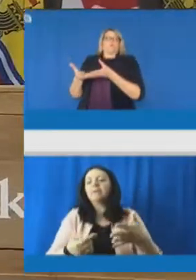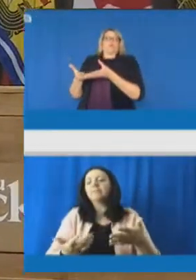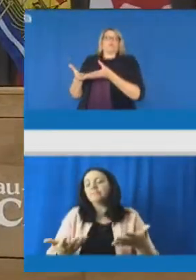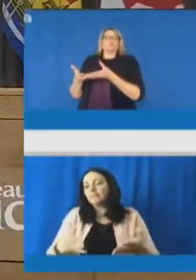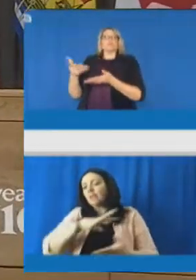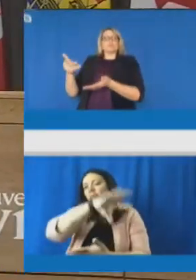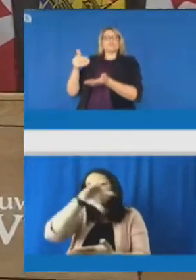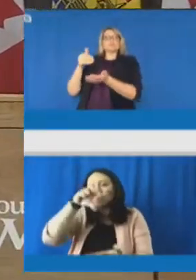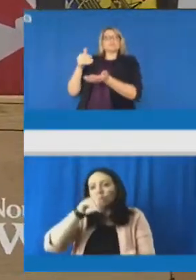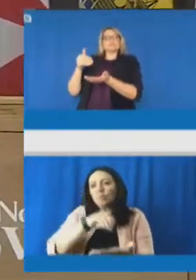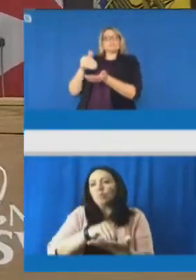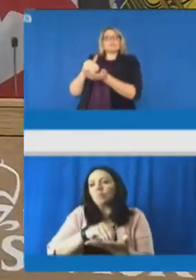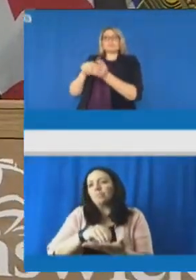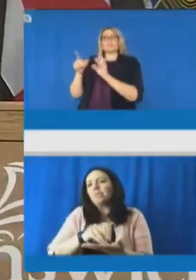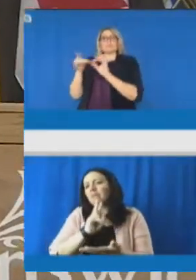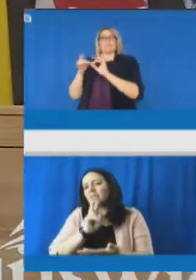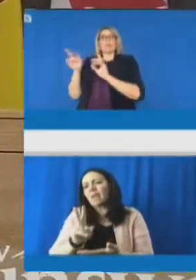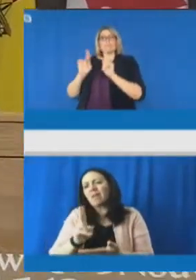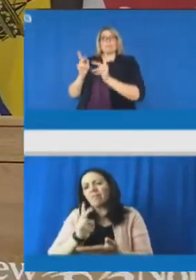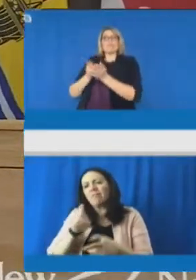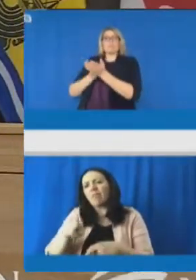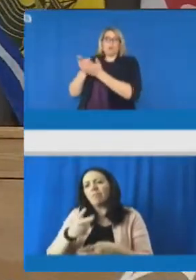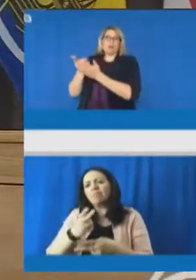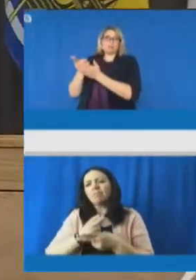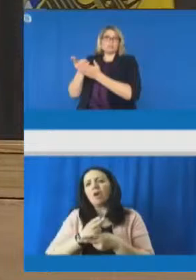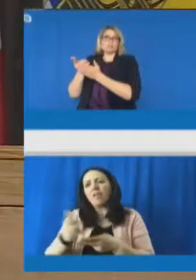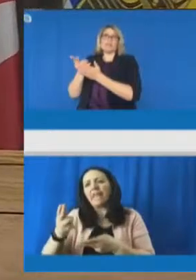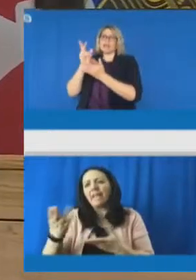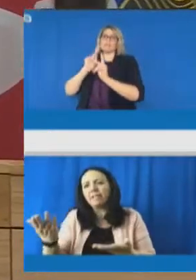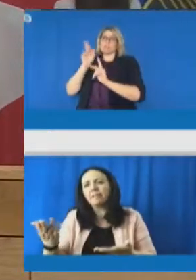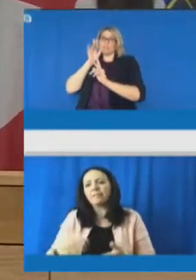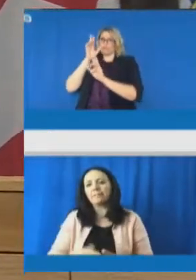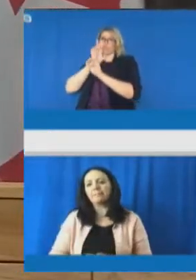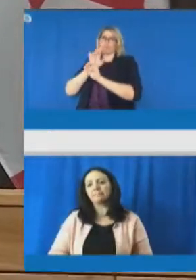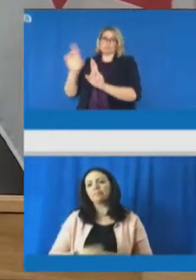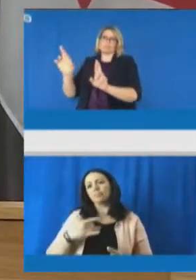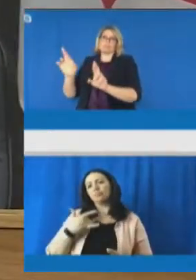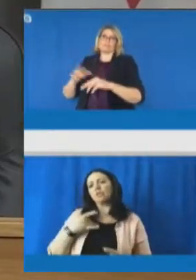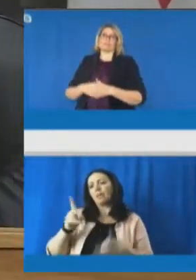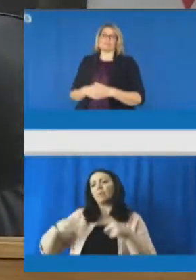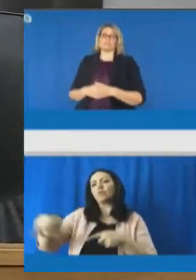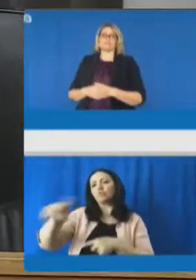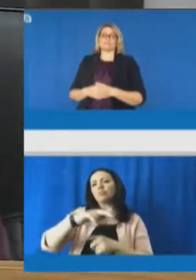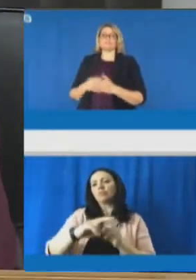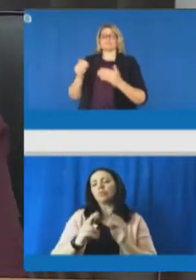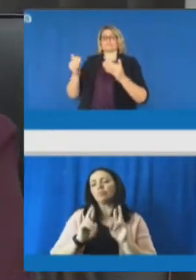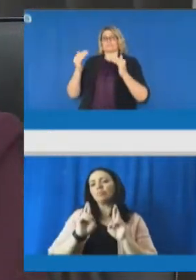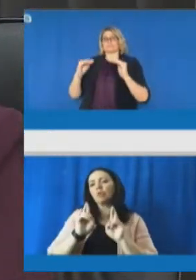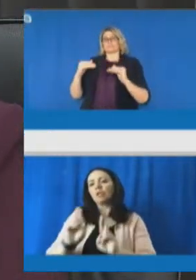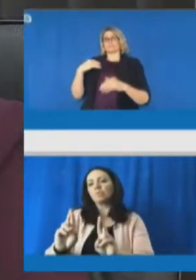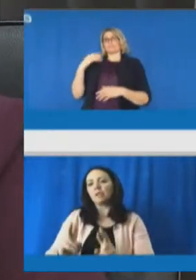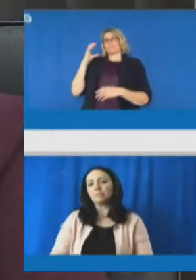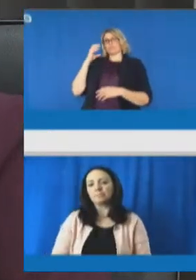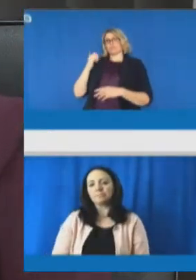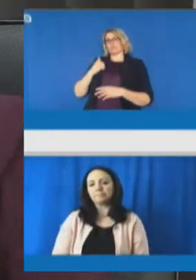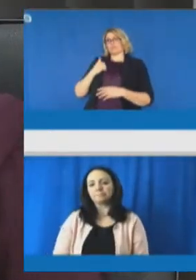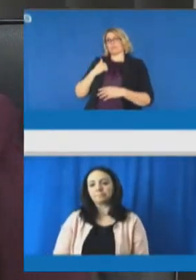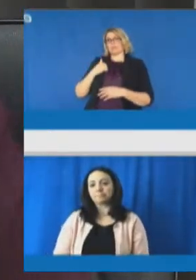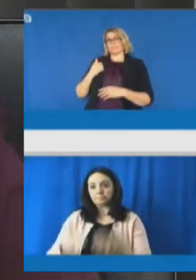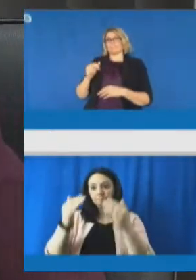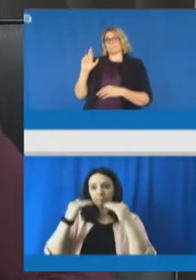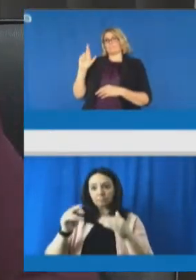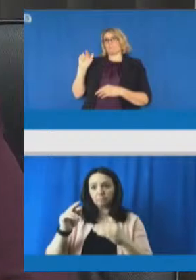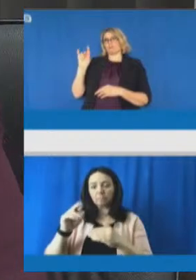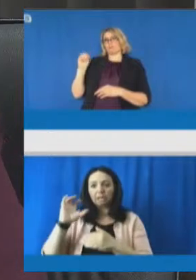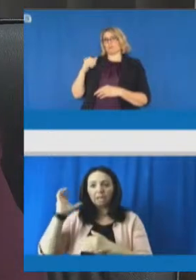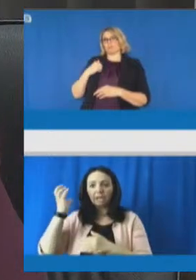dans les médias certains reportages qui montraient qu'il y avait des travailleurs dans les foyers de soins environ 50% des